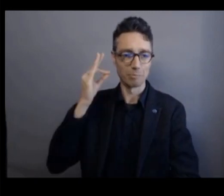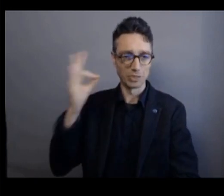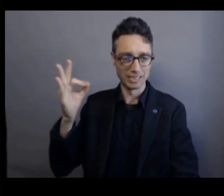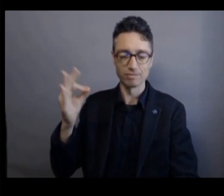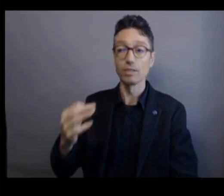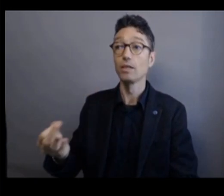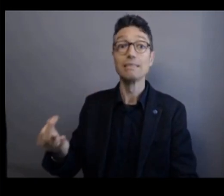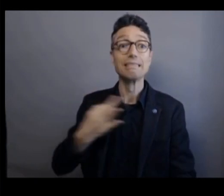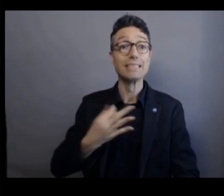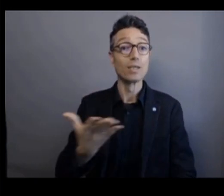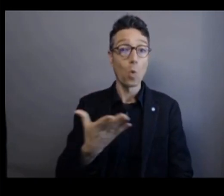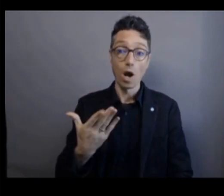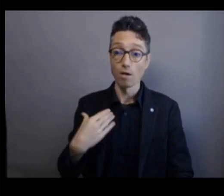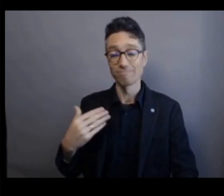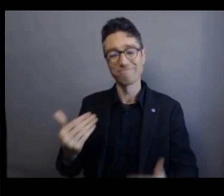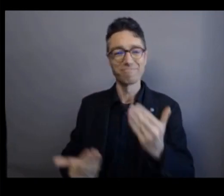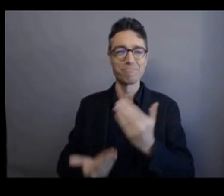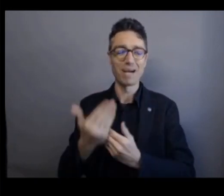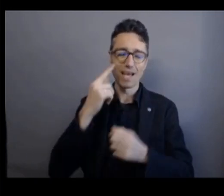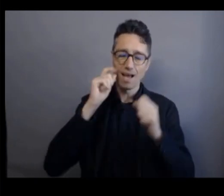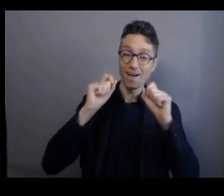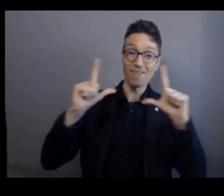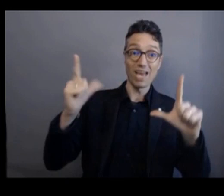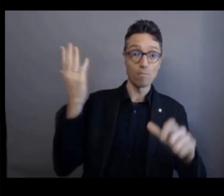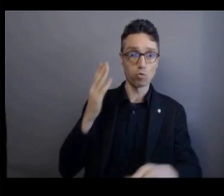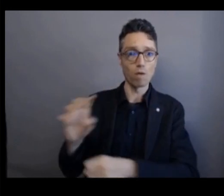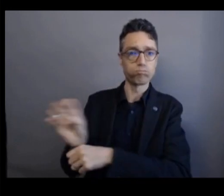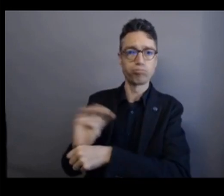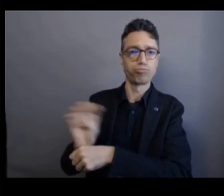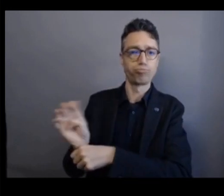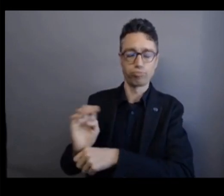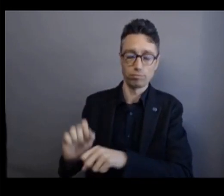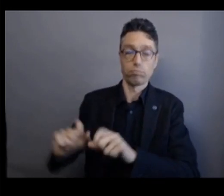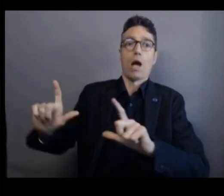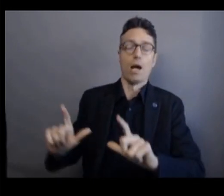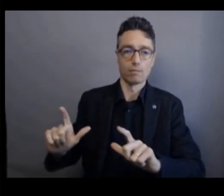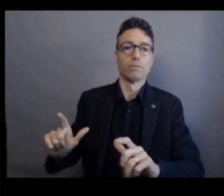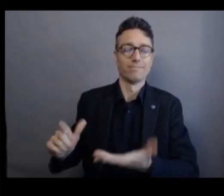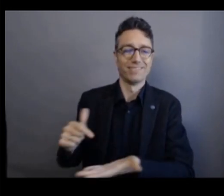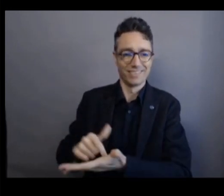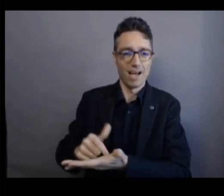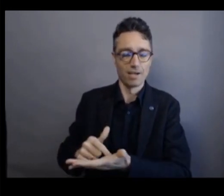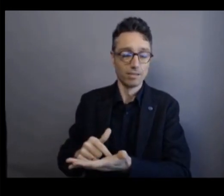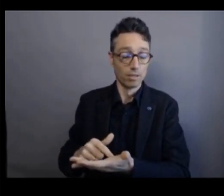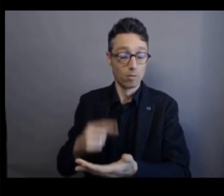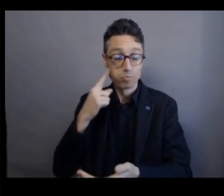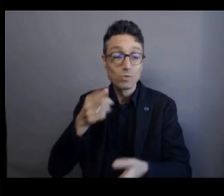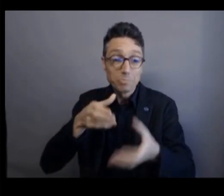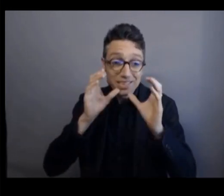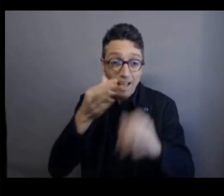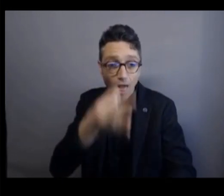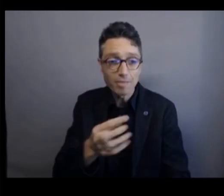elle. Voilà, c'est rappeler un petit peu toutes ces bonnes pratiques, tous ces bons usages qui peuvent exister, et c'est pareil pour le